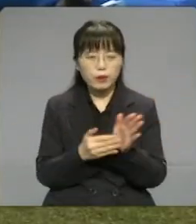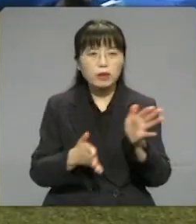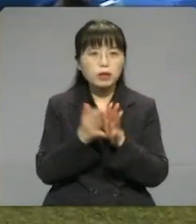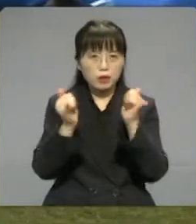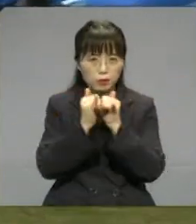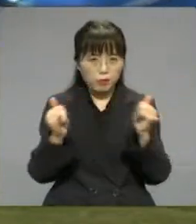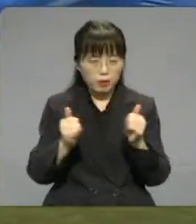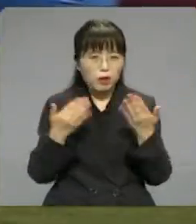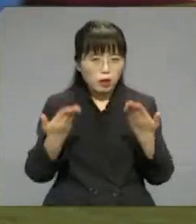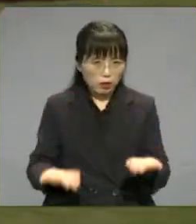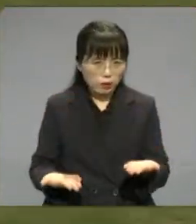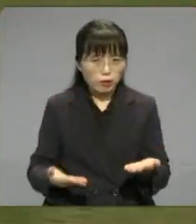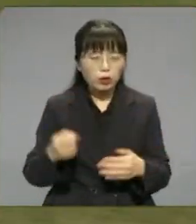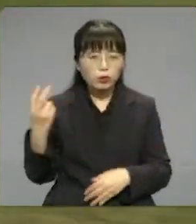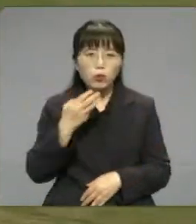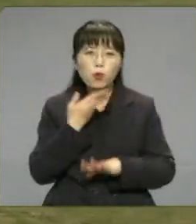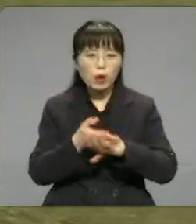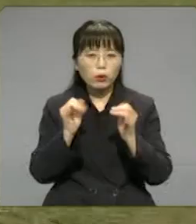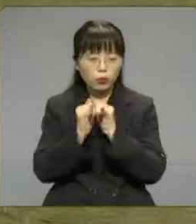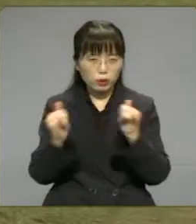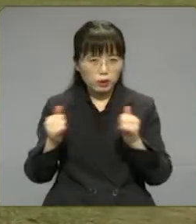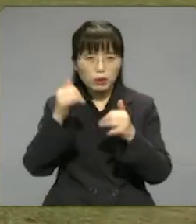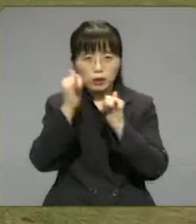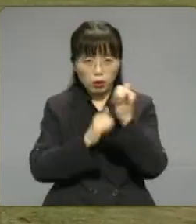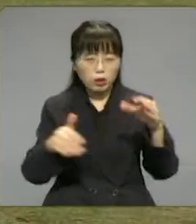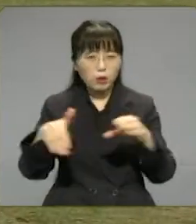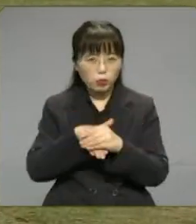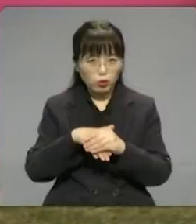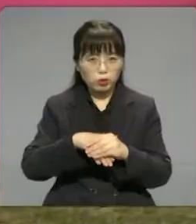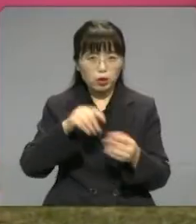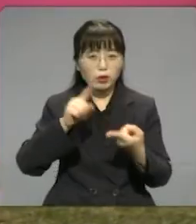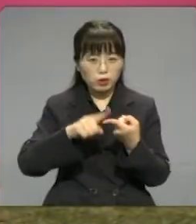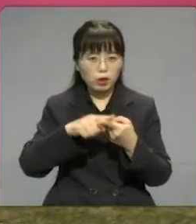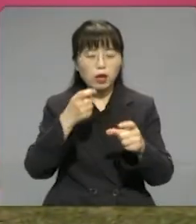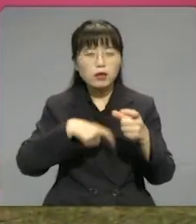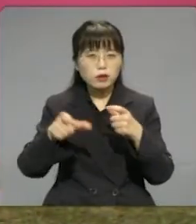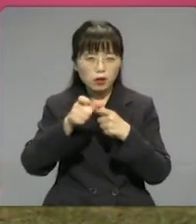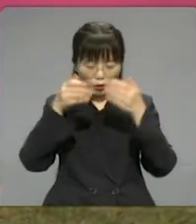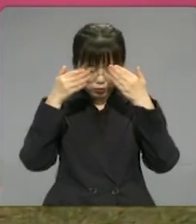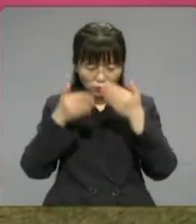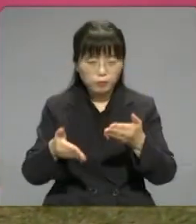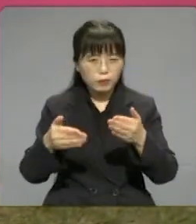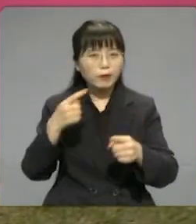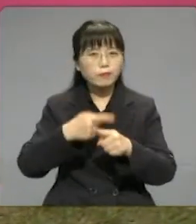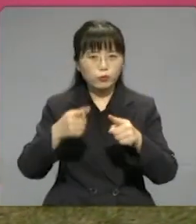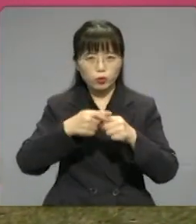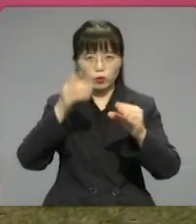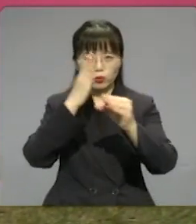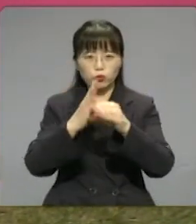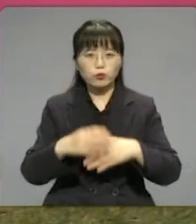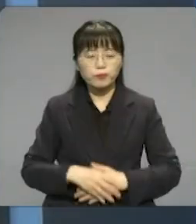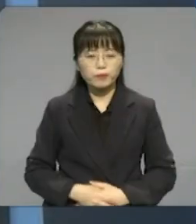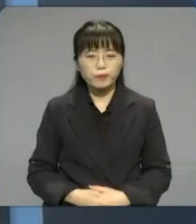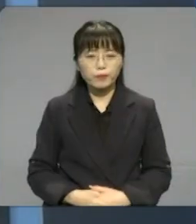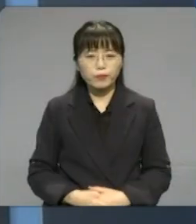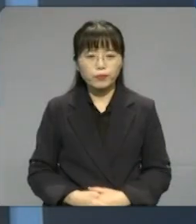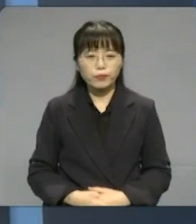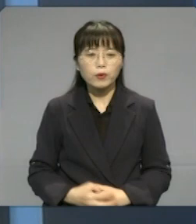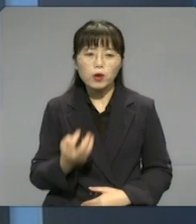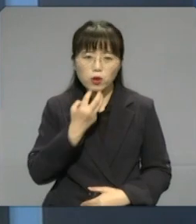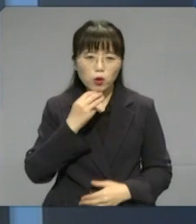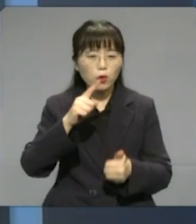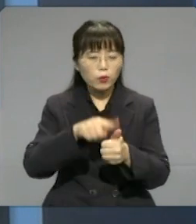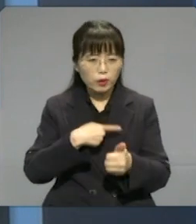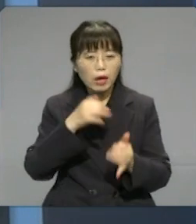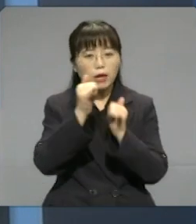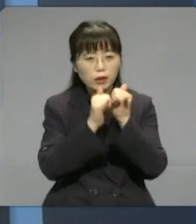시민들은 여가와 휴식에, 외국인들은 역사, 문화적 부분에 좀 더 중점을 뒀다는 분석입니다. 서울은